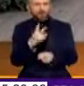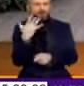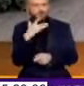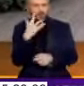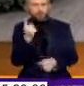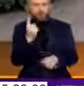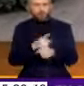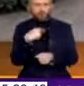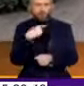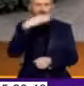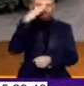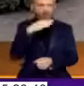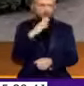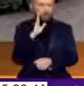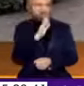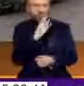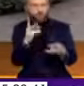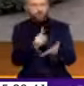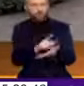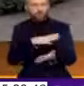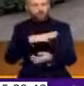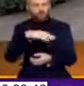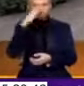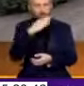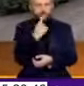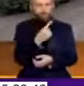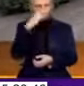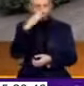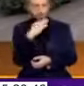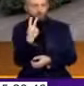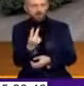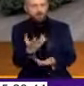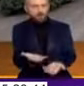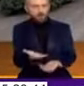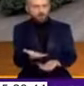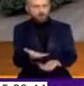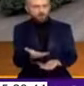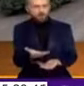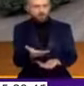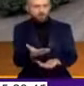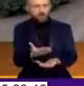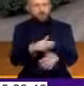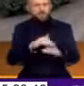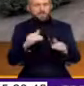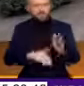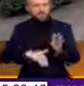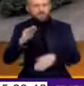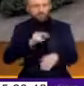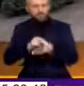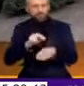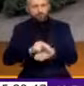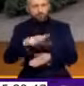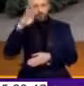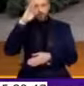Штатах, заборонено казати «тато-мама», а має бути «батько-один», «батько-два». Дітям з дитинства нав'язується, що